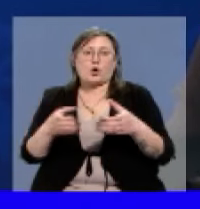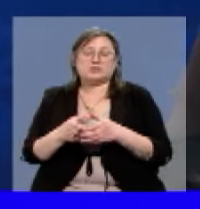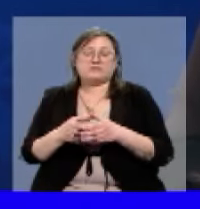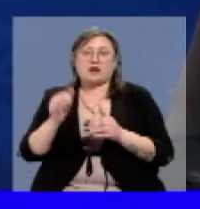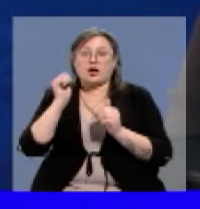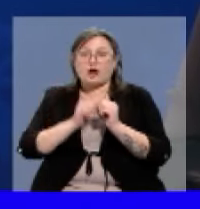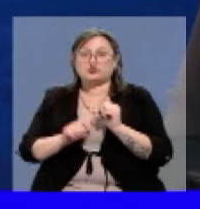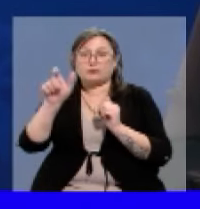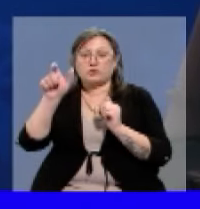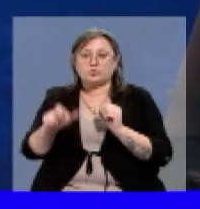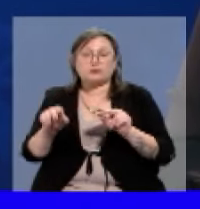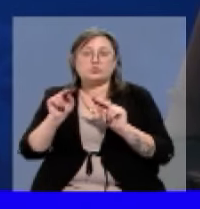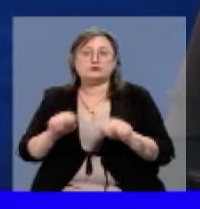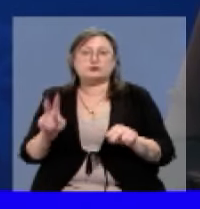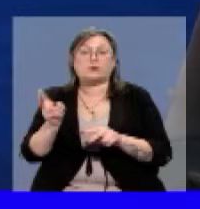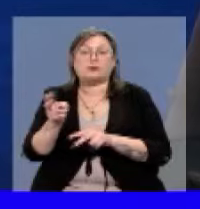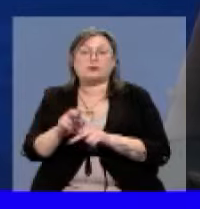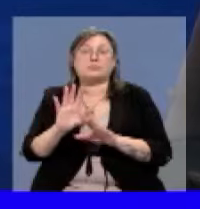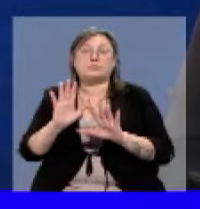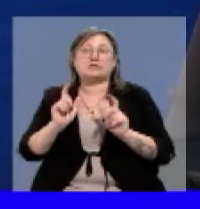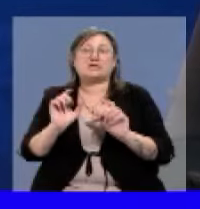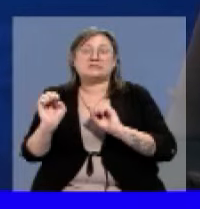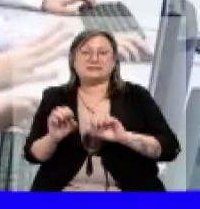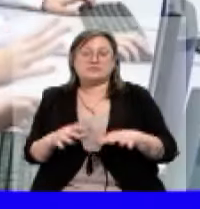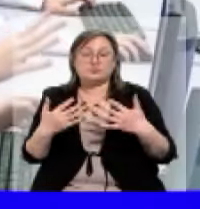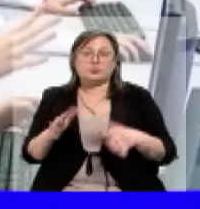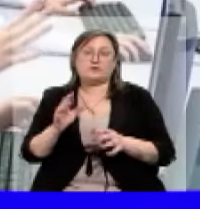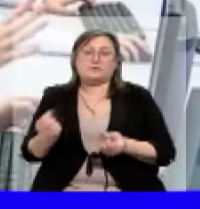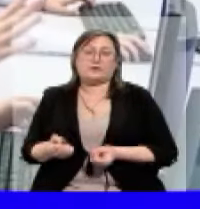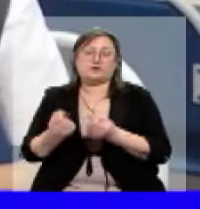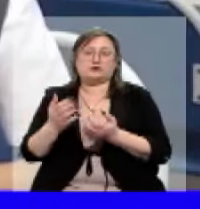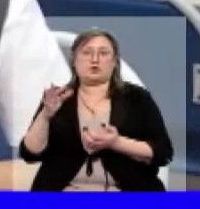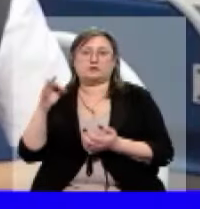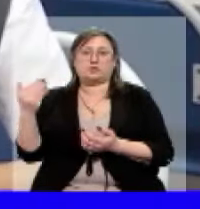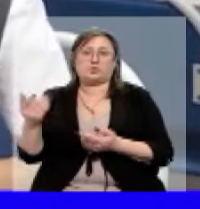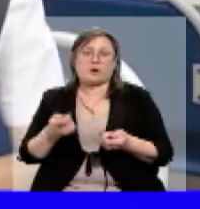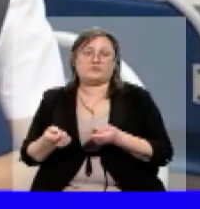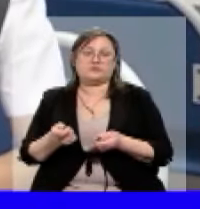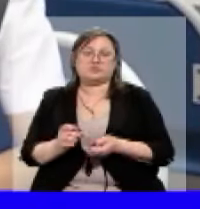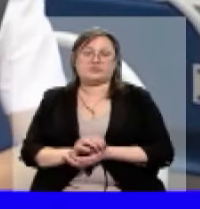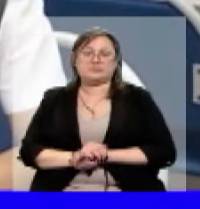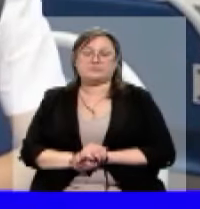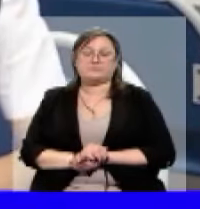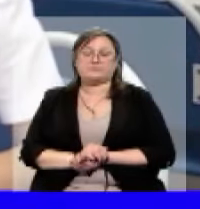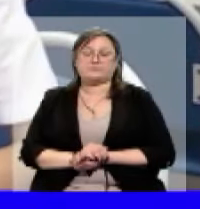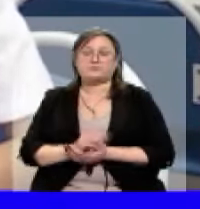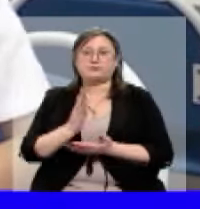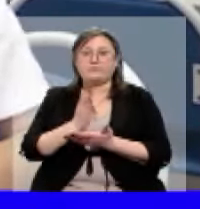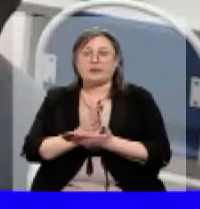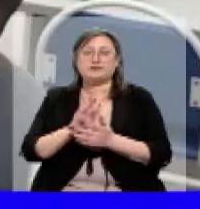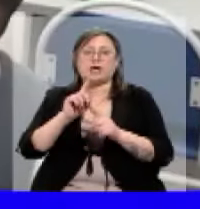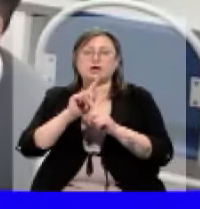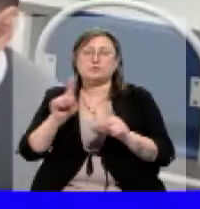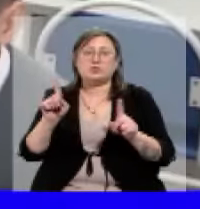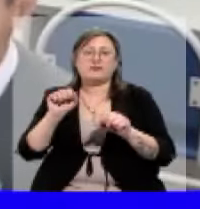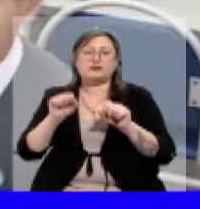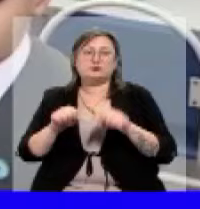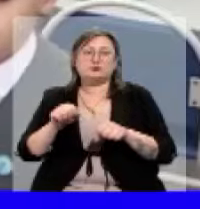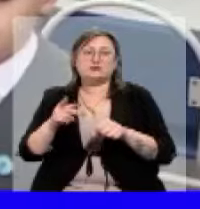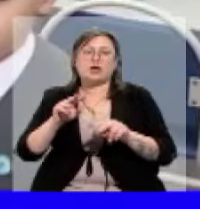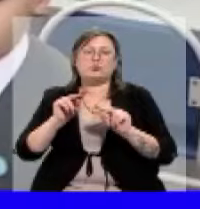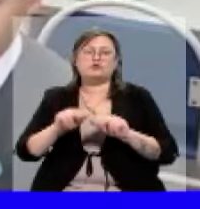педагогқа басшылық тарапынан нақты қолдау көрсетіледі. Бірінші, екінші және жоғары санаттағы ұстаздарға ерекше